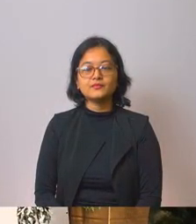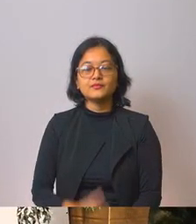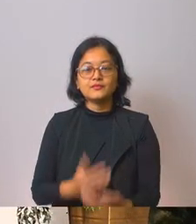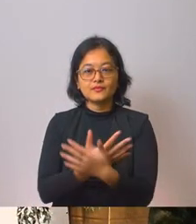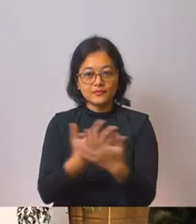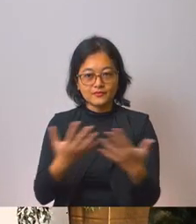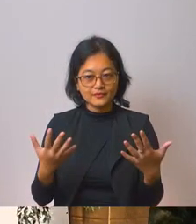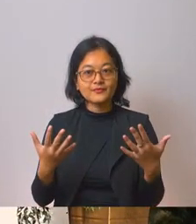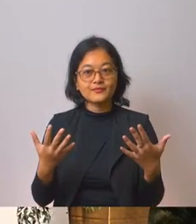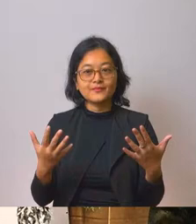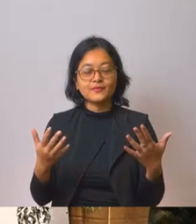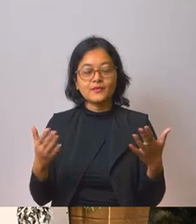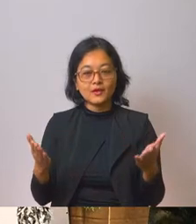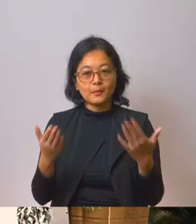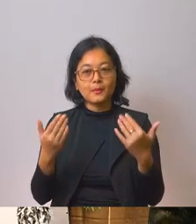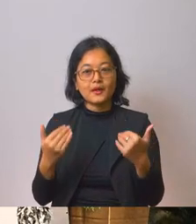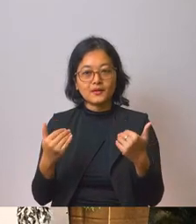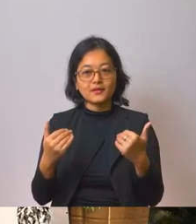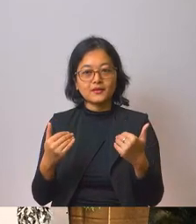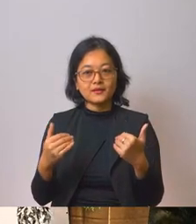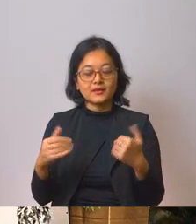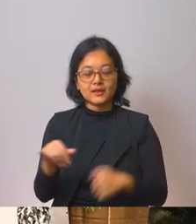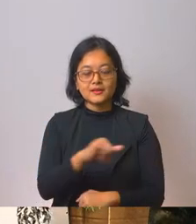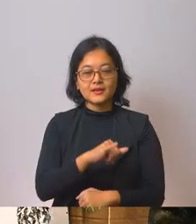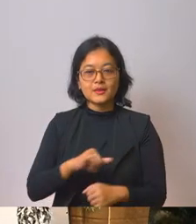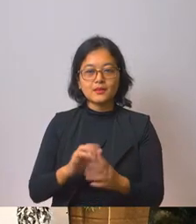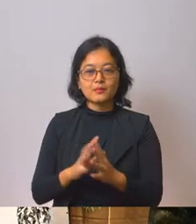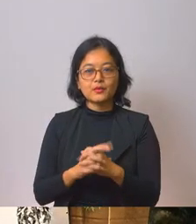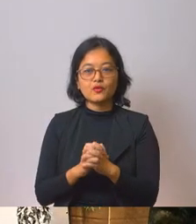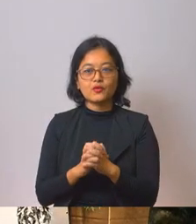Saudara-saudara, mari kita bersama-sama berdoa.